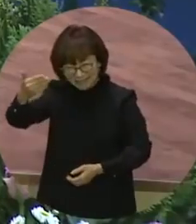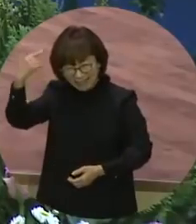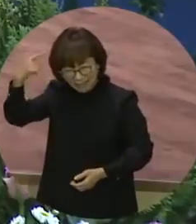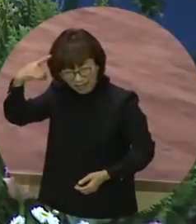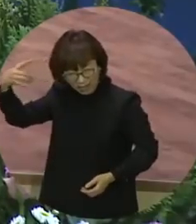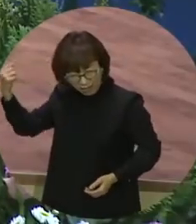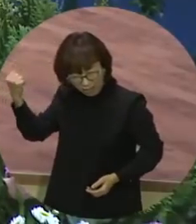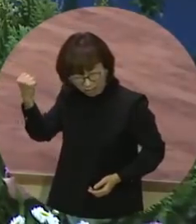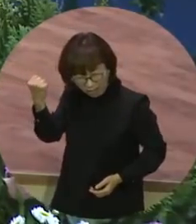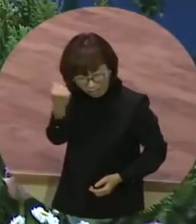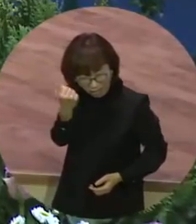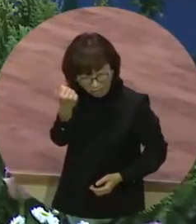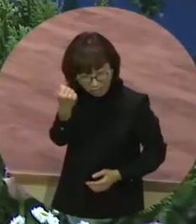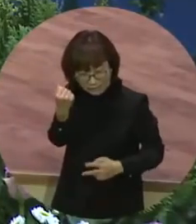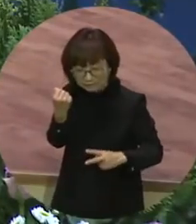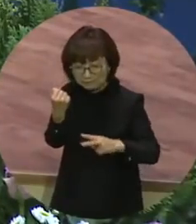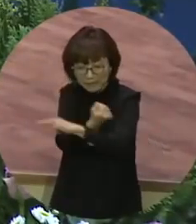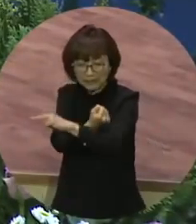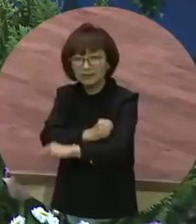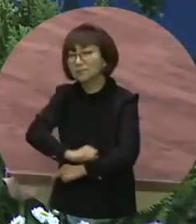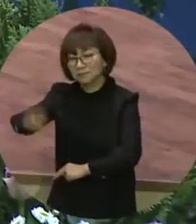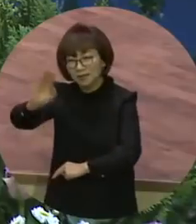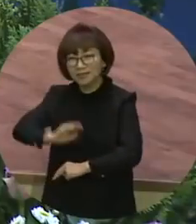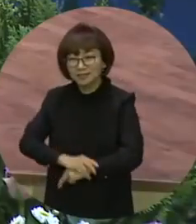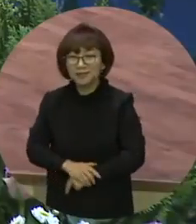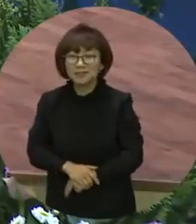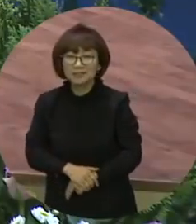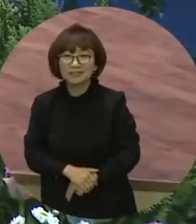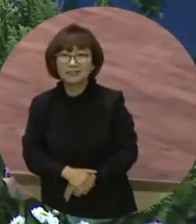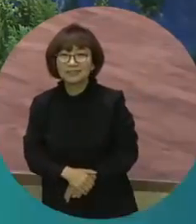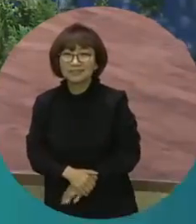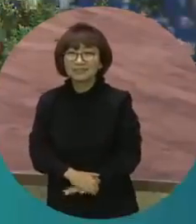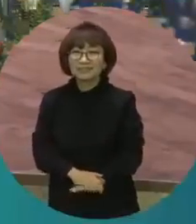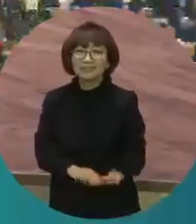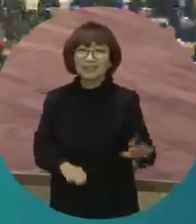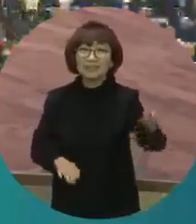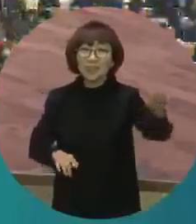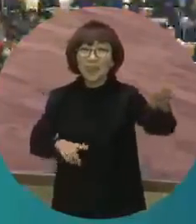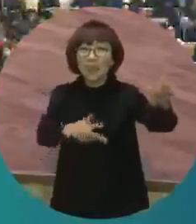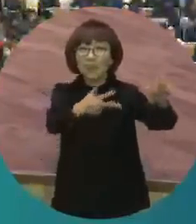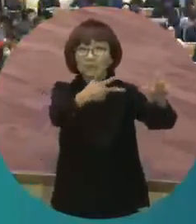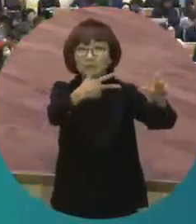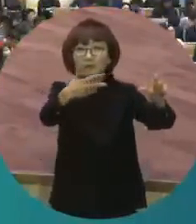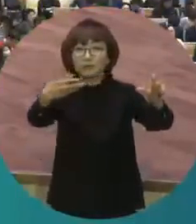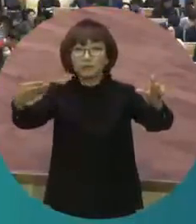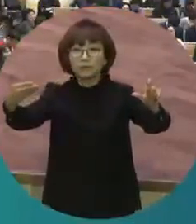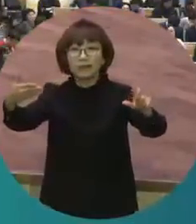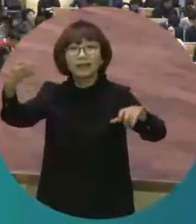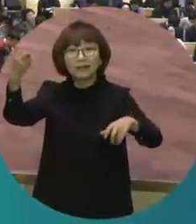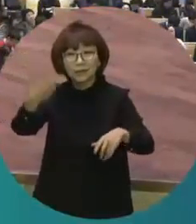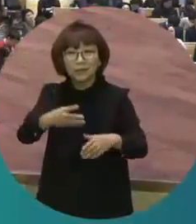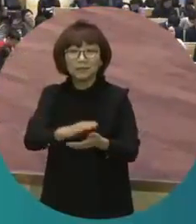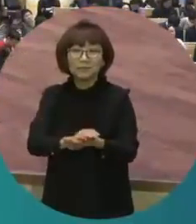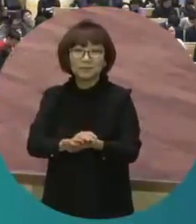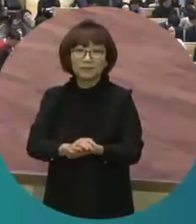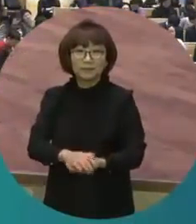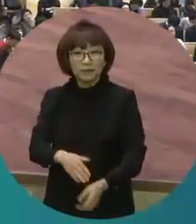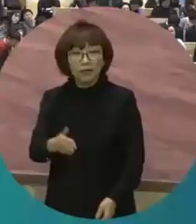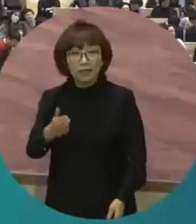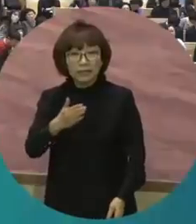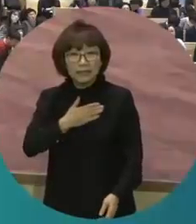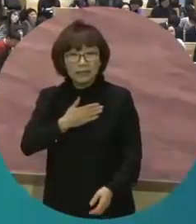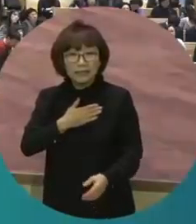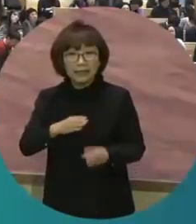바꿔버리면 갱신하면 그날로 문 다 열려. 자, 7절로 9절 봅니다. 또 그에게 이르시되 나는 이 땅을 내게